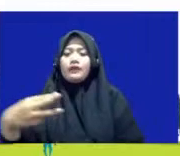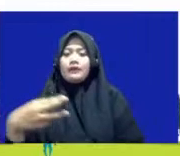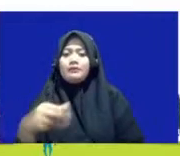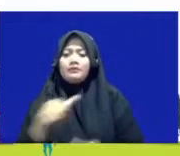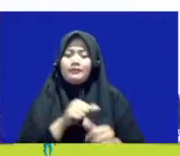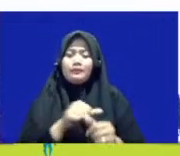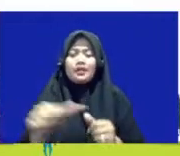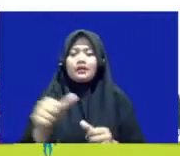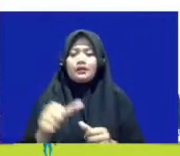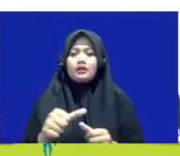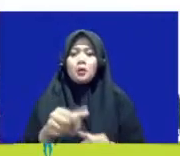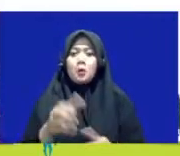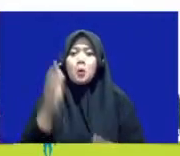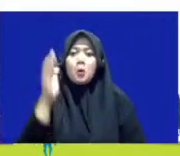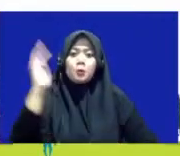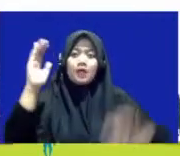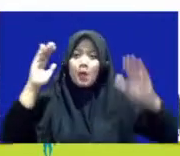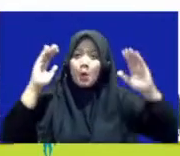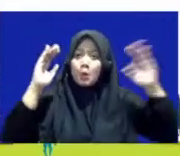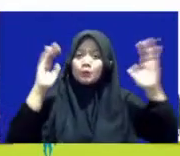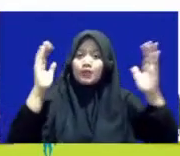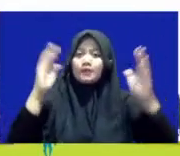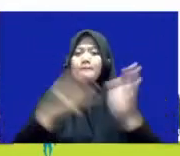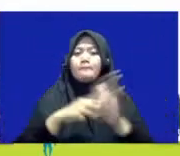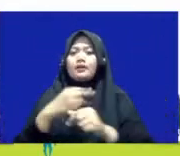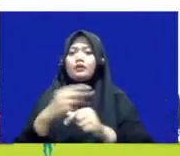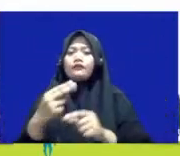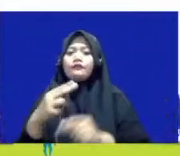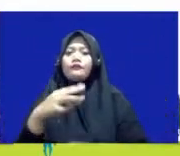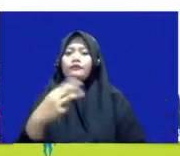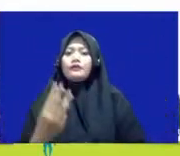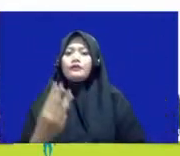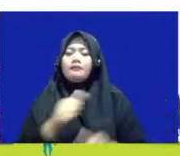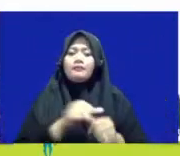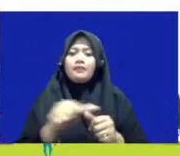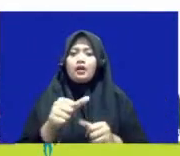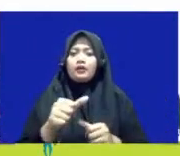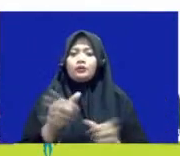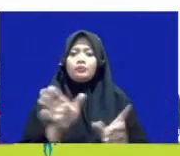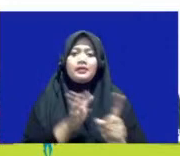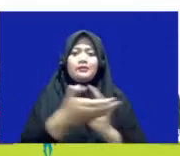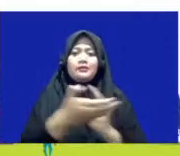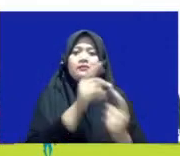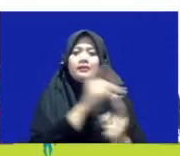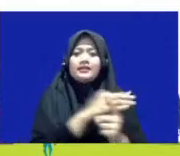hutan-hutan mangrove, membangun green belt untuk melindungi masyarakat pesisir